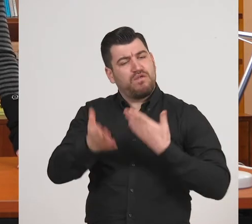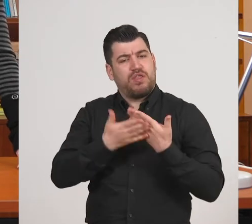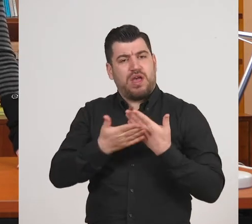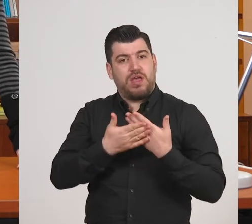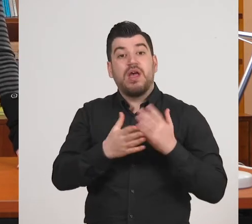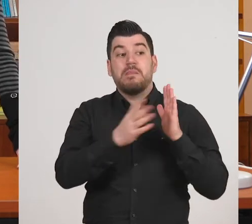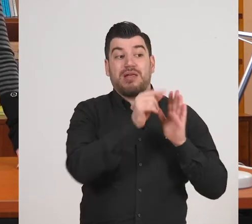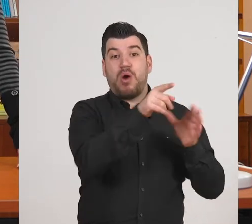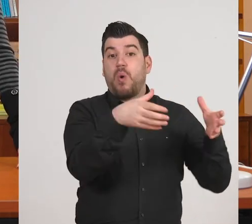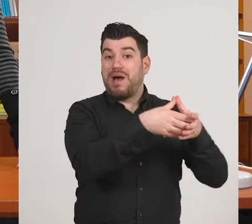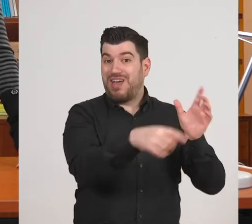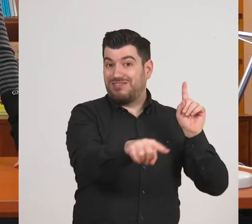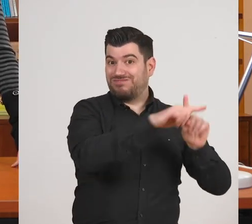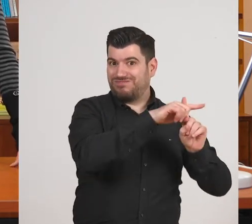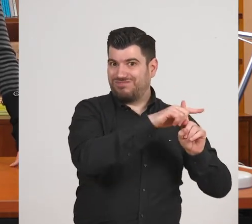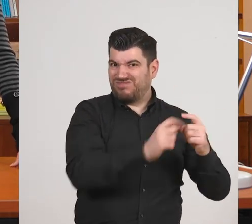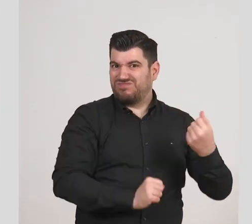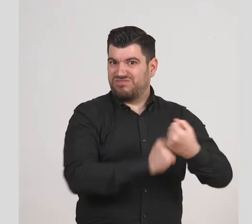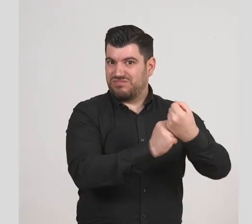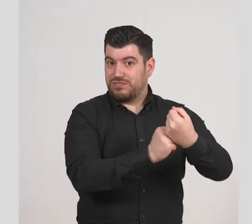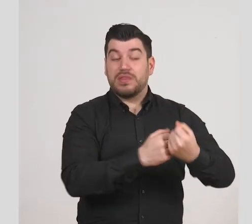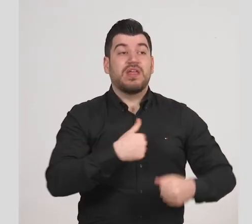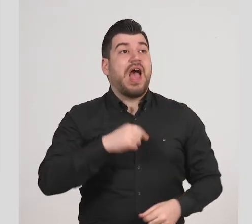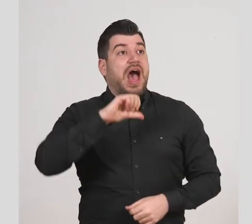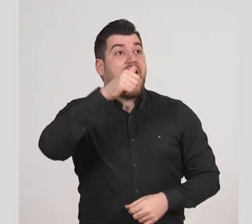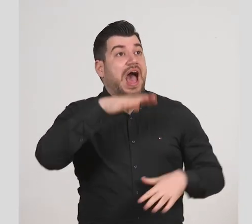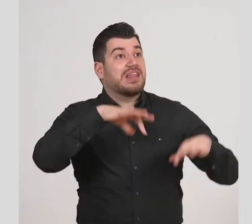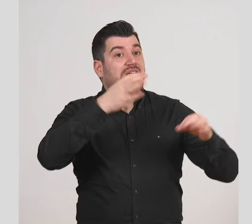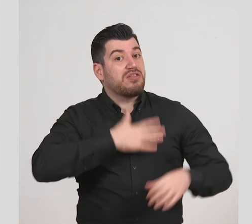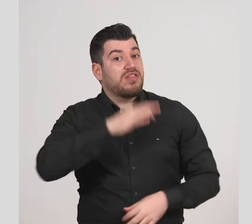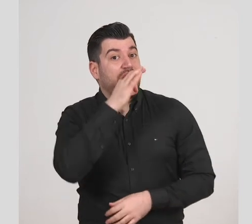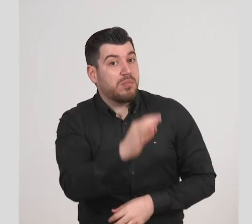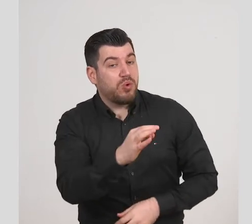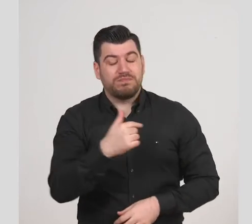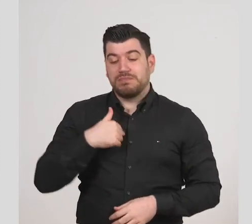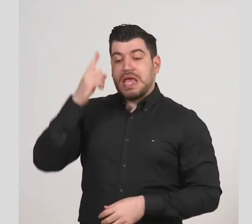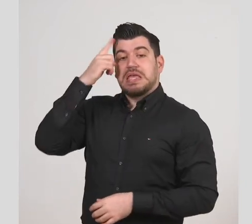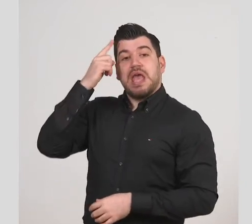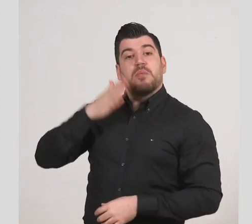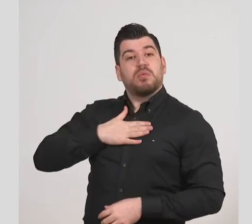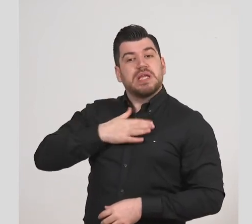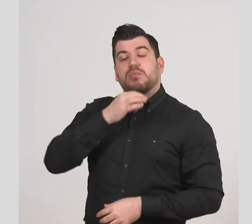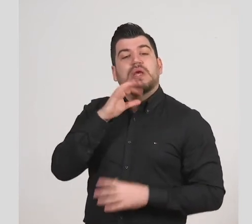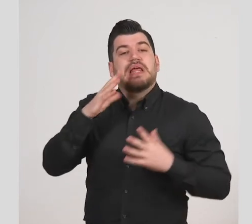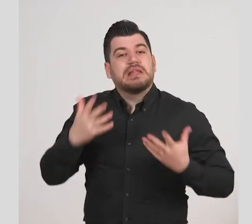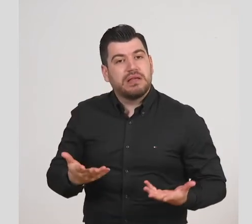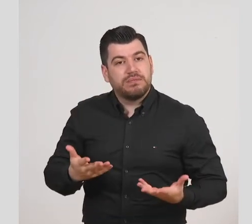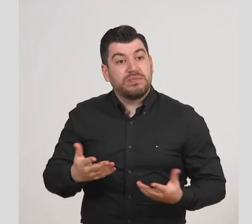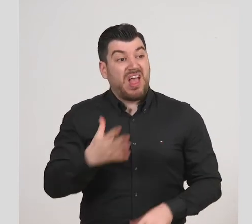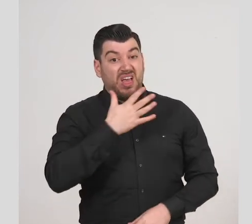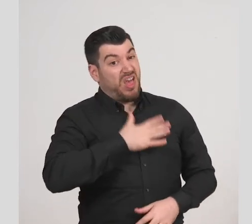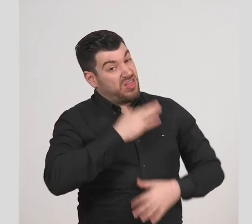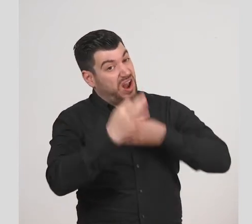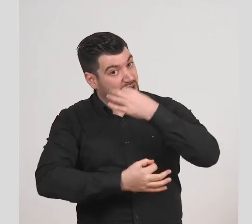ομάδα υπέρ, πρώτα απ' όλα θα ήθελα να πω, η θέση μας είναι ότι, θα ήθελα